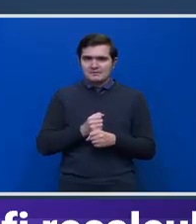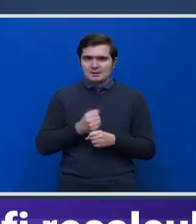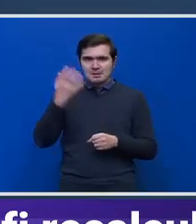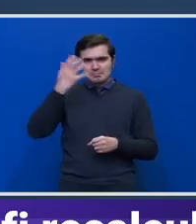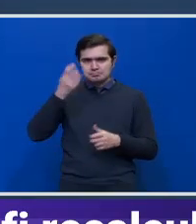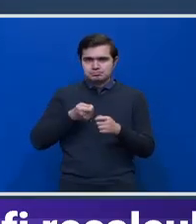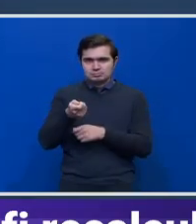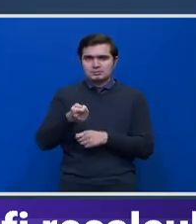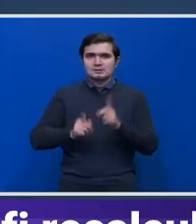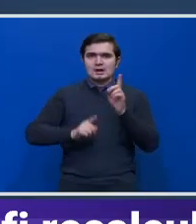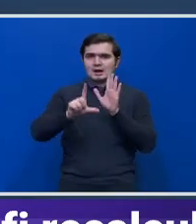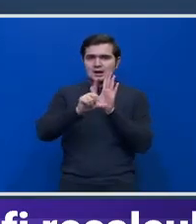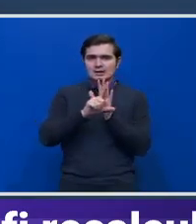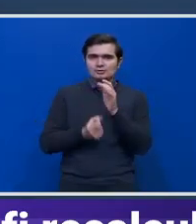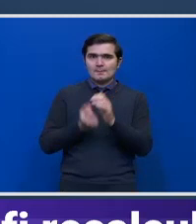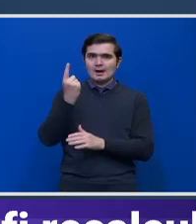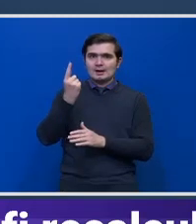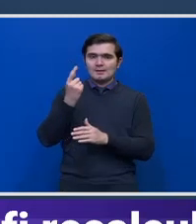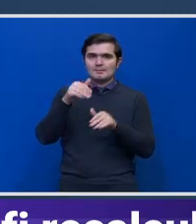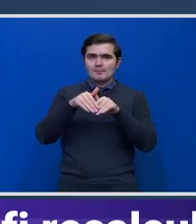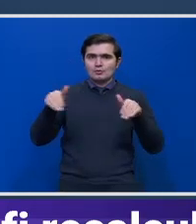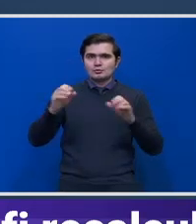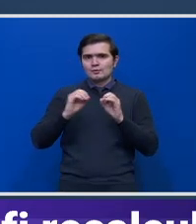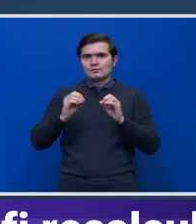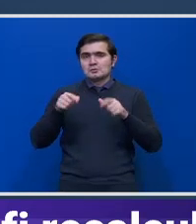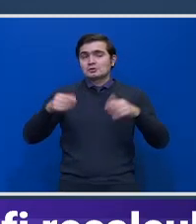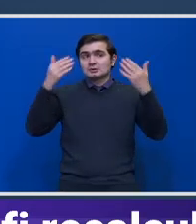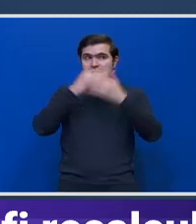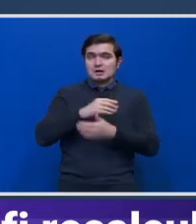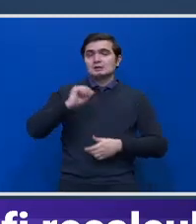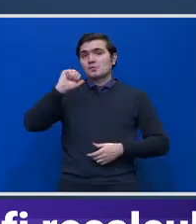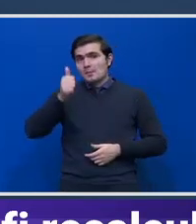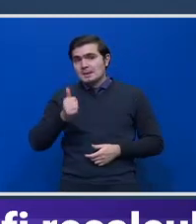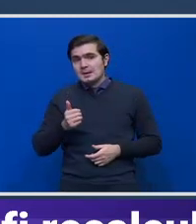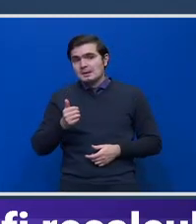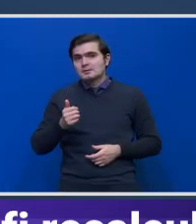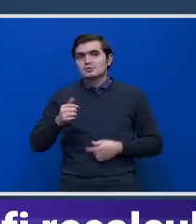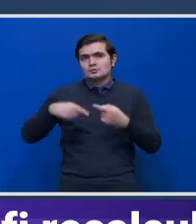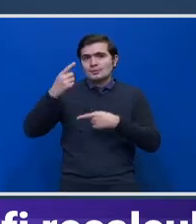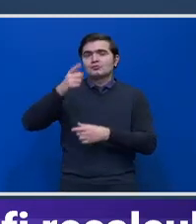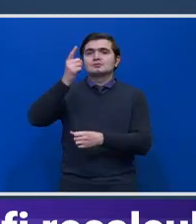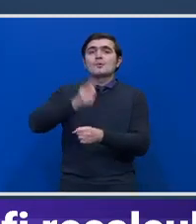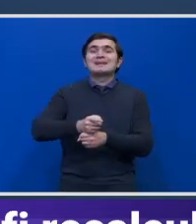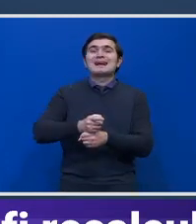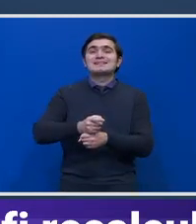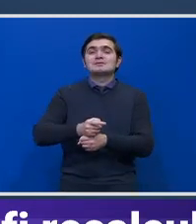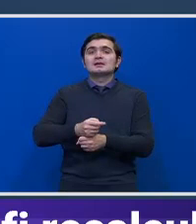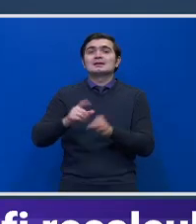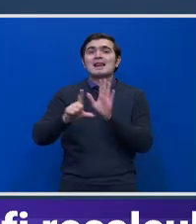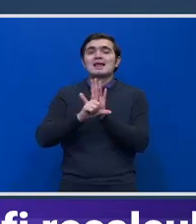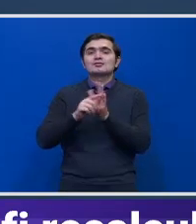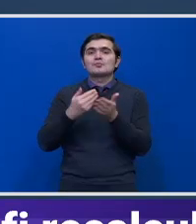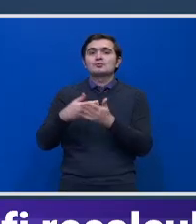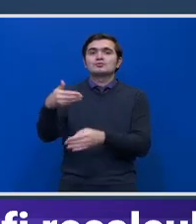în care legea apare în monitorul oficial și probabil va apărea de seară sau mâine publicată în monitorul oficial, este obligativitate legală